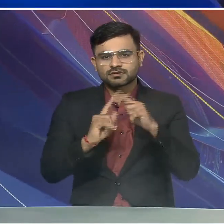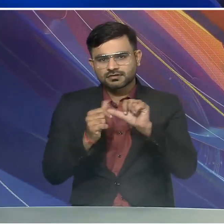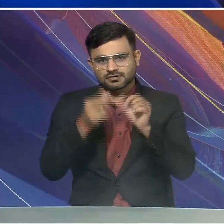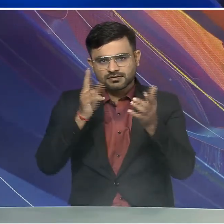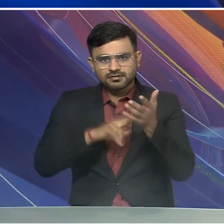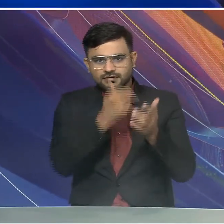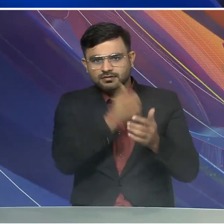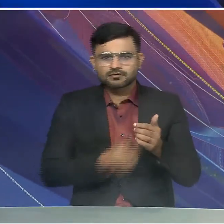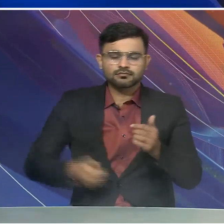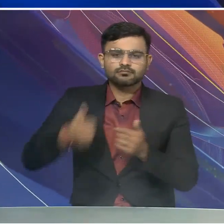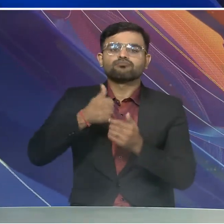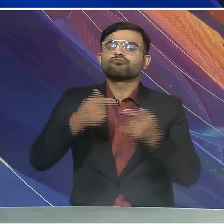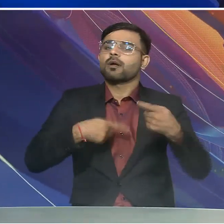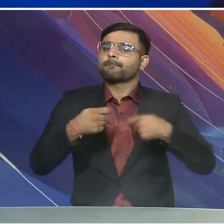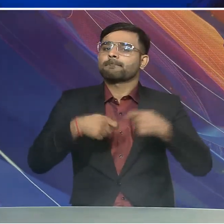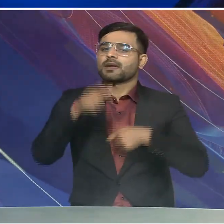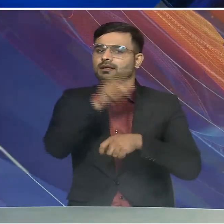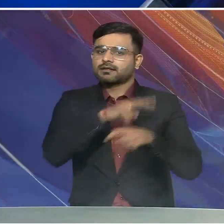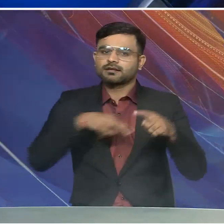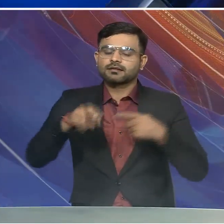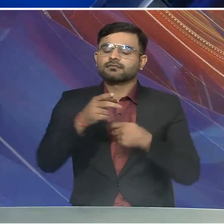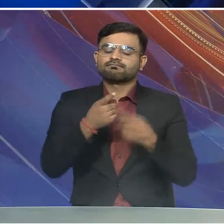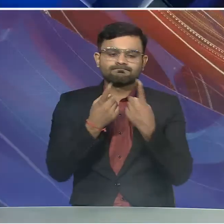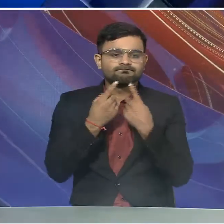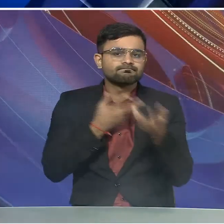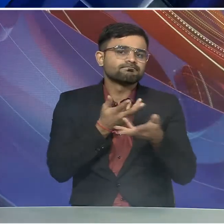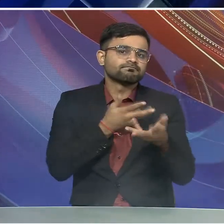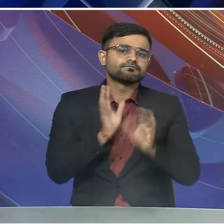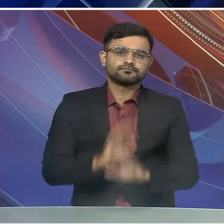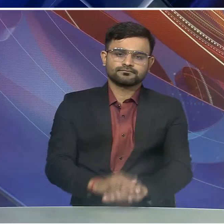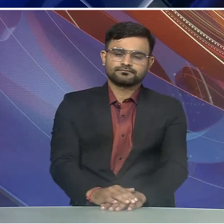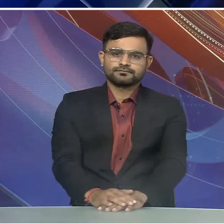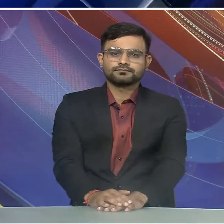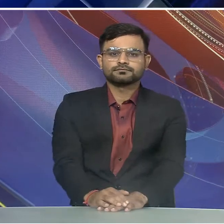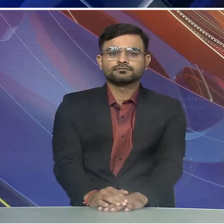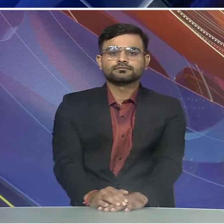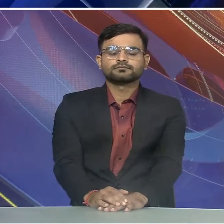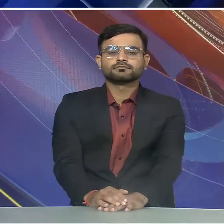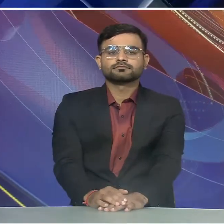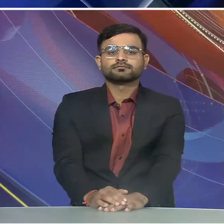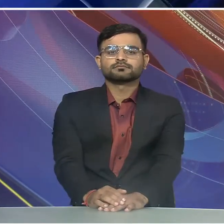और व्यावसायिक प्रतिनिधिमंडल का नेतृत्व कर रहे हैं